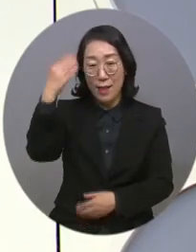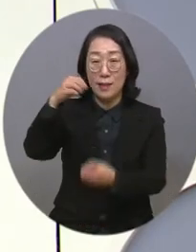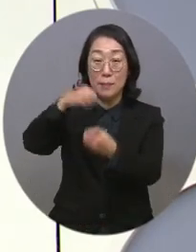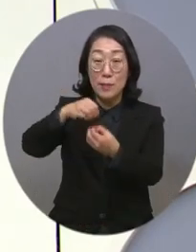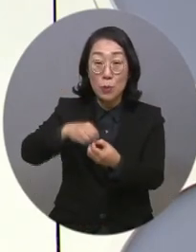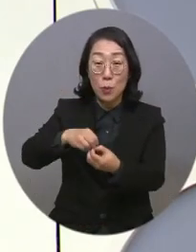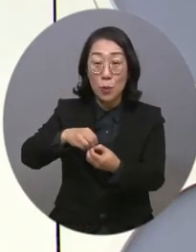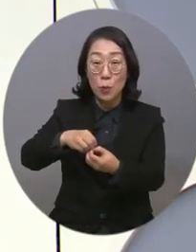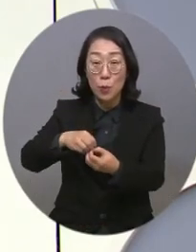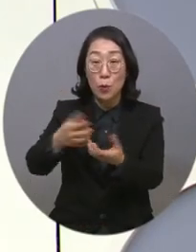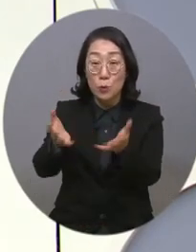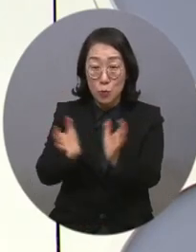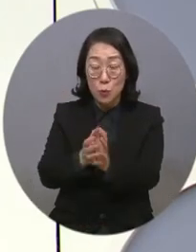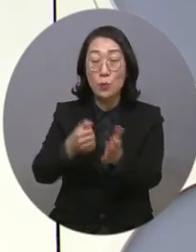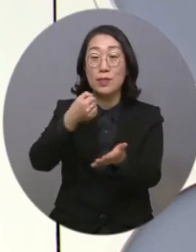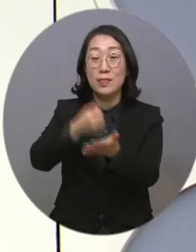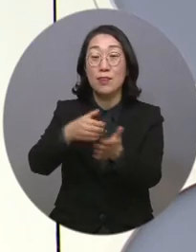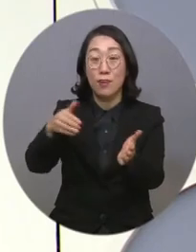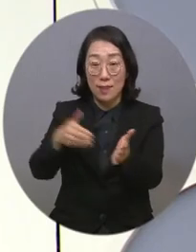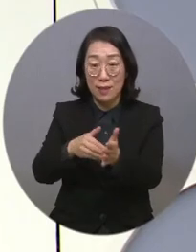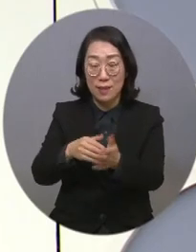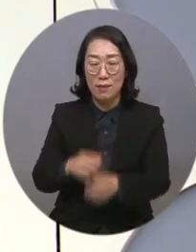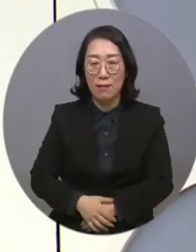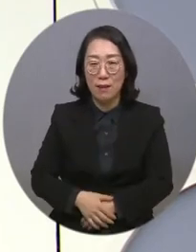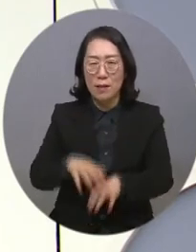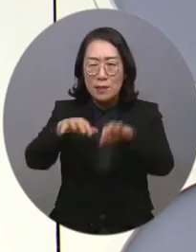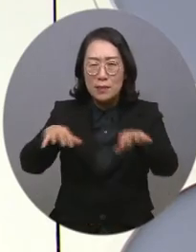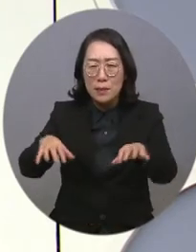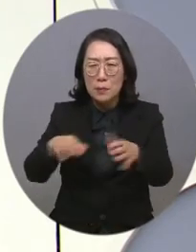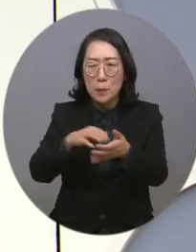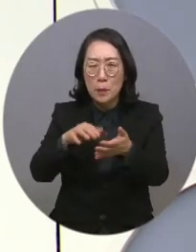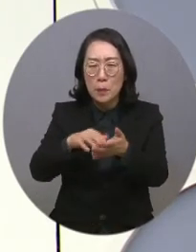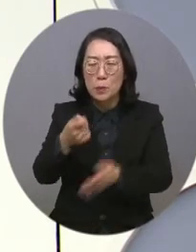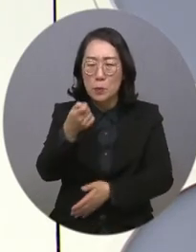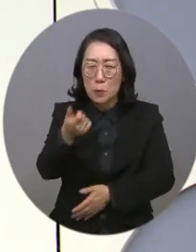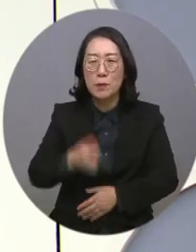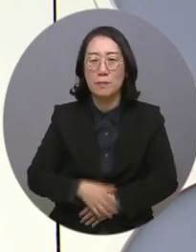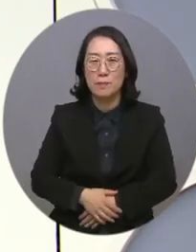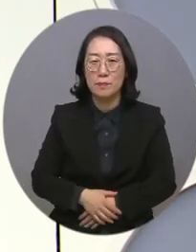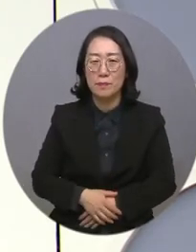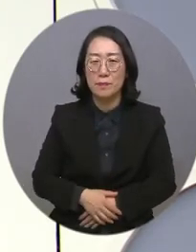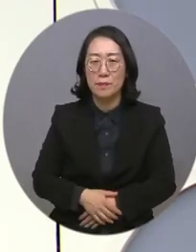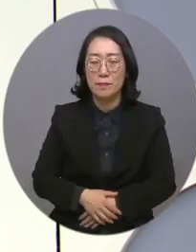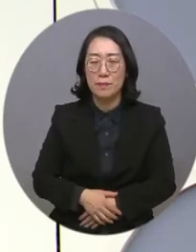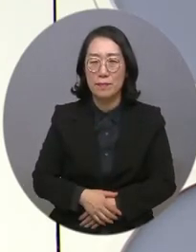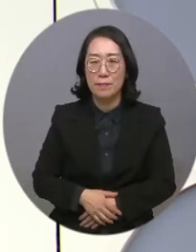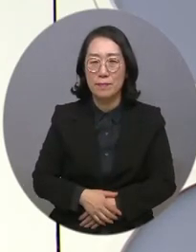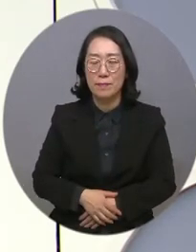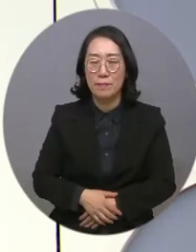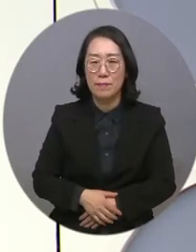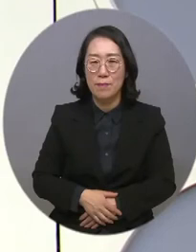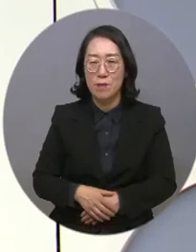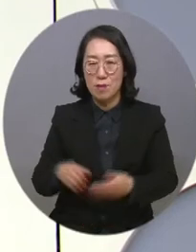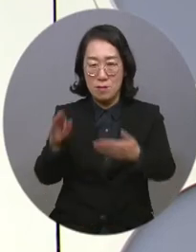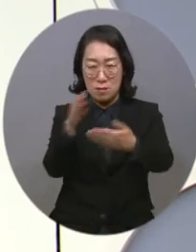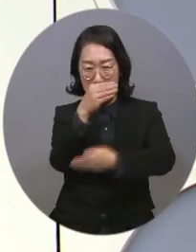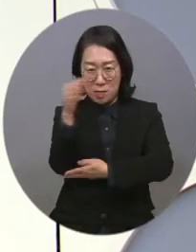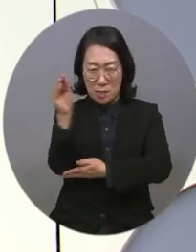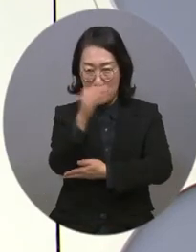마을입니다. 기아집이 한 40채 되고 초가집이 한 10채 되는 옛날에 대원군도 와서 현판 글씨도 남기는 해우당도